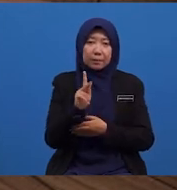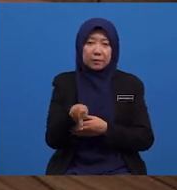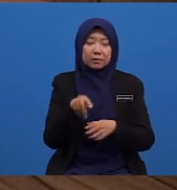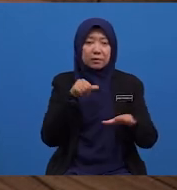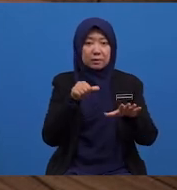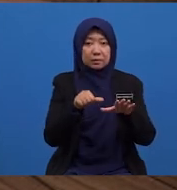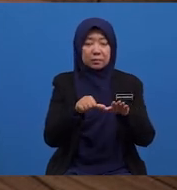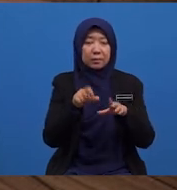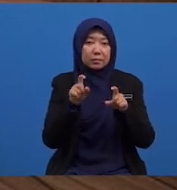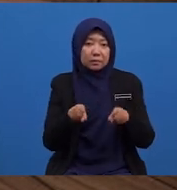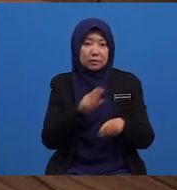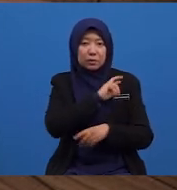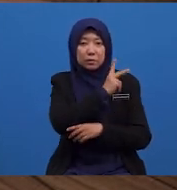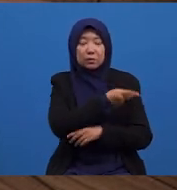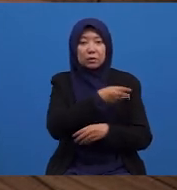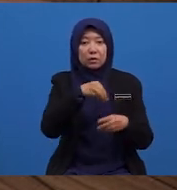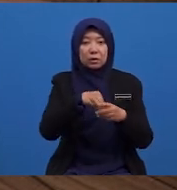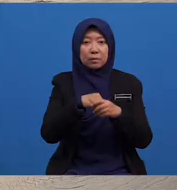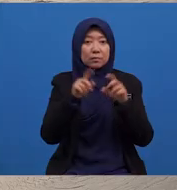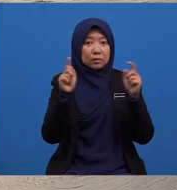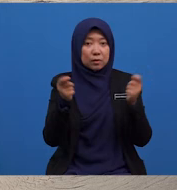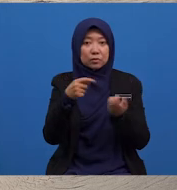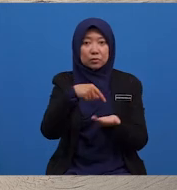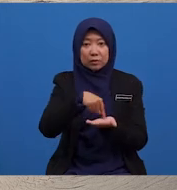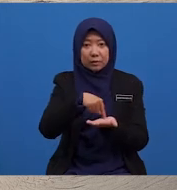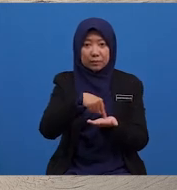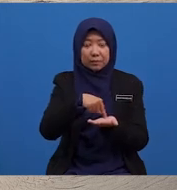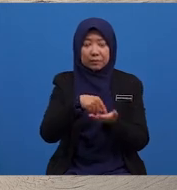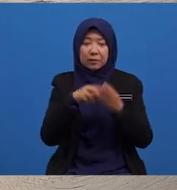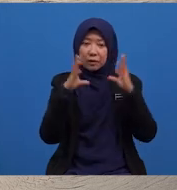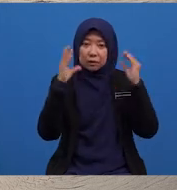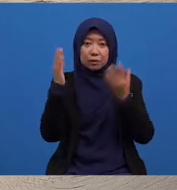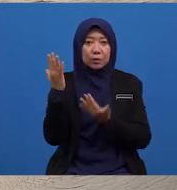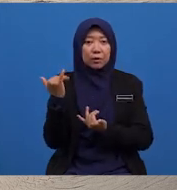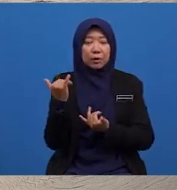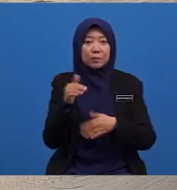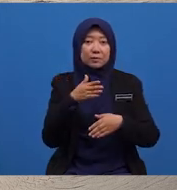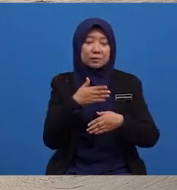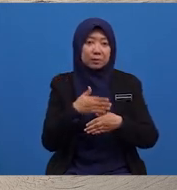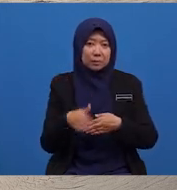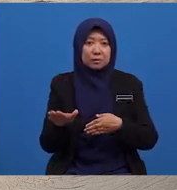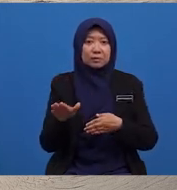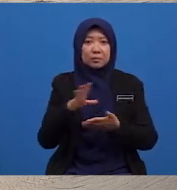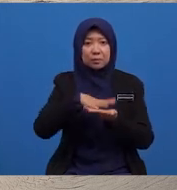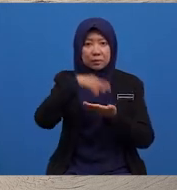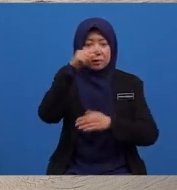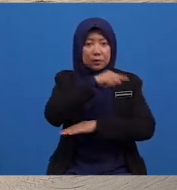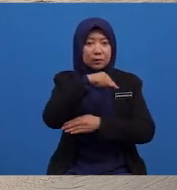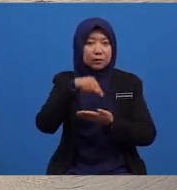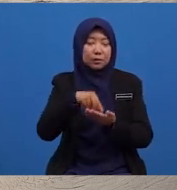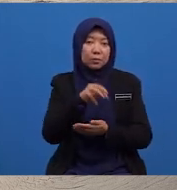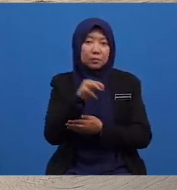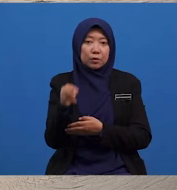perlu dikuasai dalam tajuk ini. Cikgu berharap selepas pelajaran hari ini,